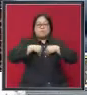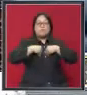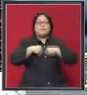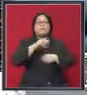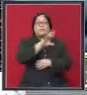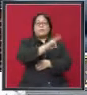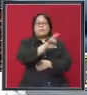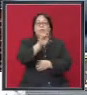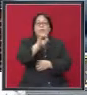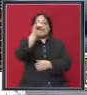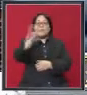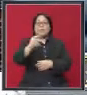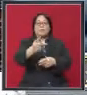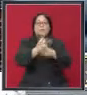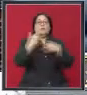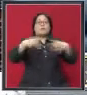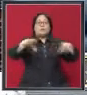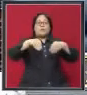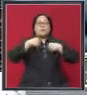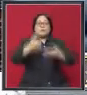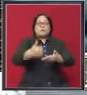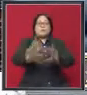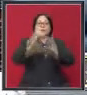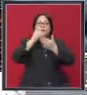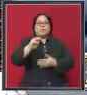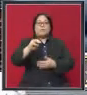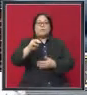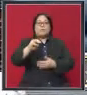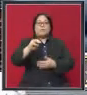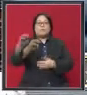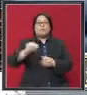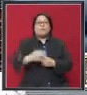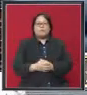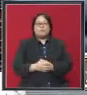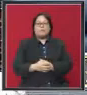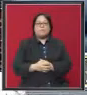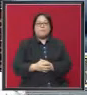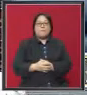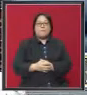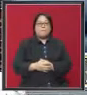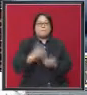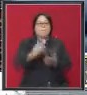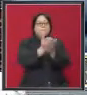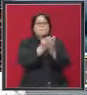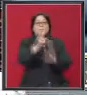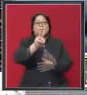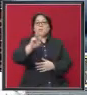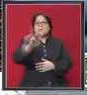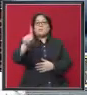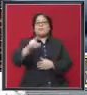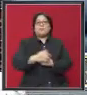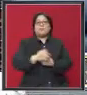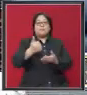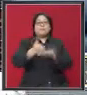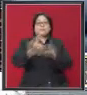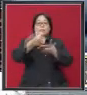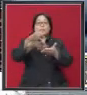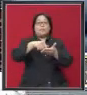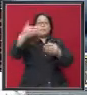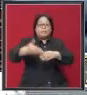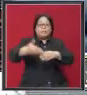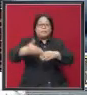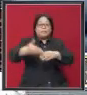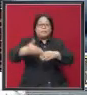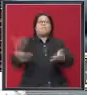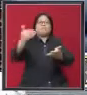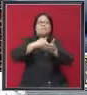itu 98% peminjam telah menerima bantuan moratorium. Dalam belanjawan 2021 pula, bantuan ini ditambah